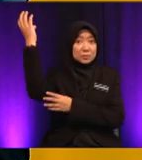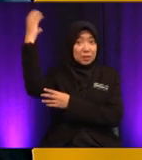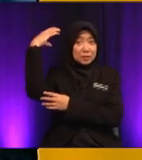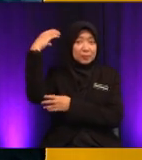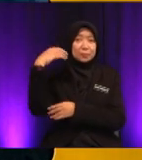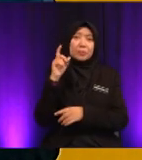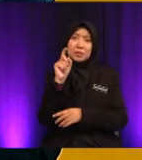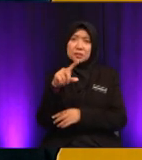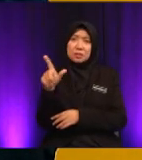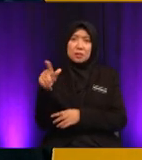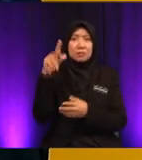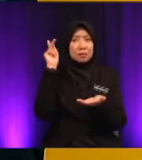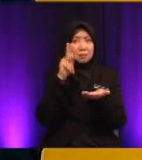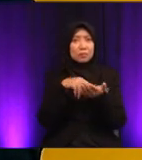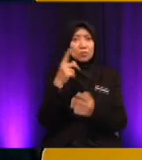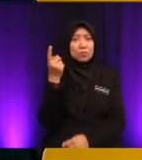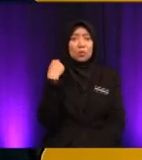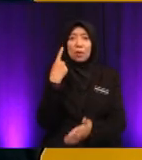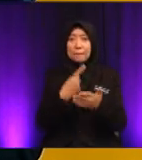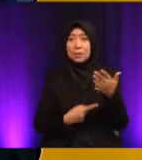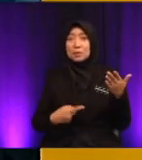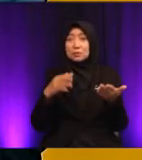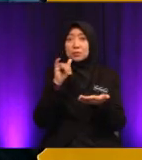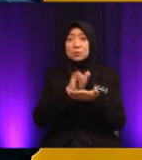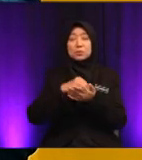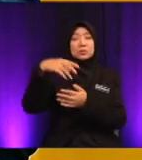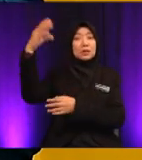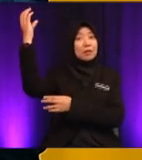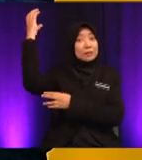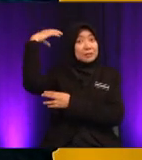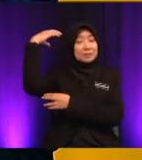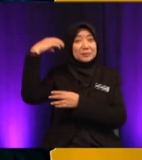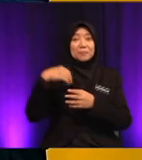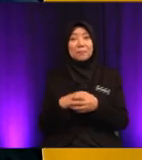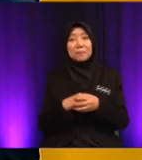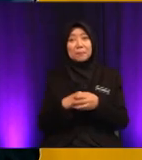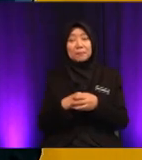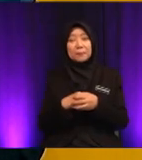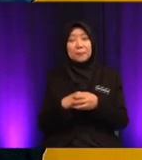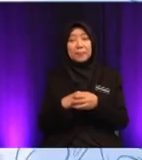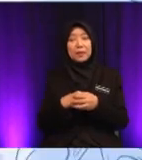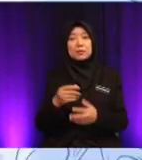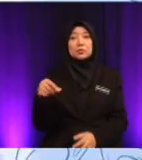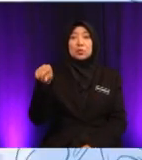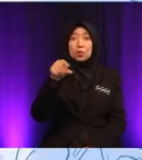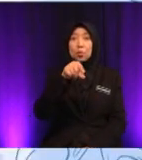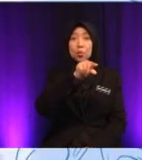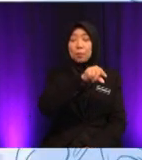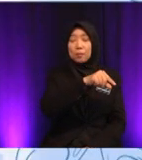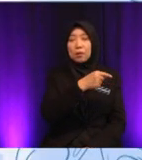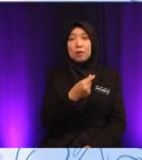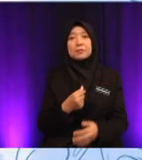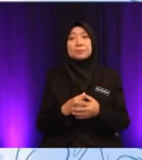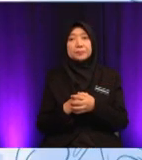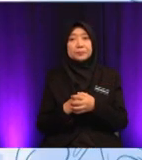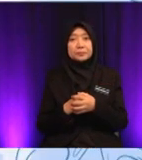tentulah kita tidak akan berkenalan dahulu dengan Apakah itu cahaya secara ringkas Oke cahaya adalah merupakan gelombang elektromagnet oke yang